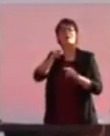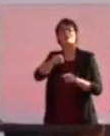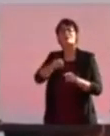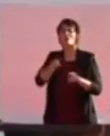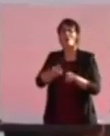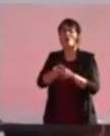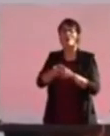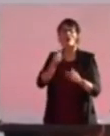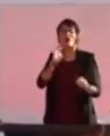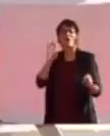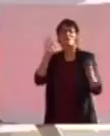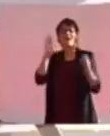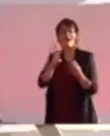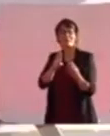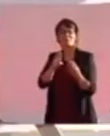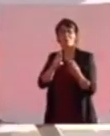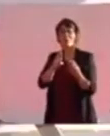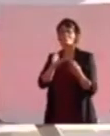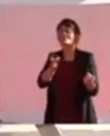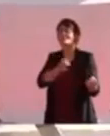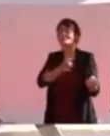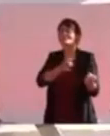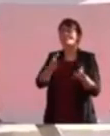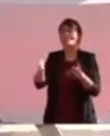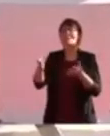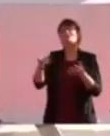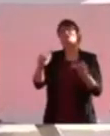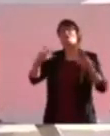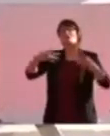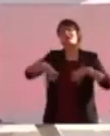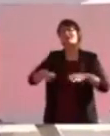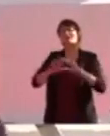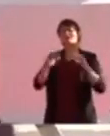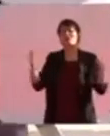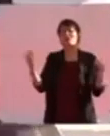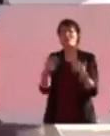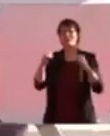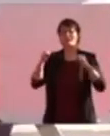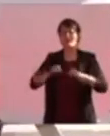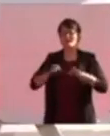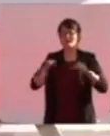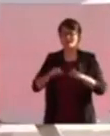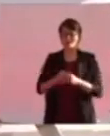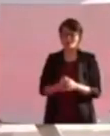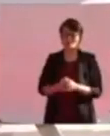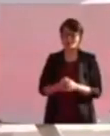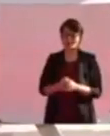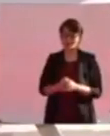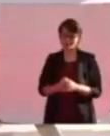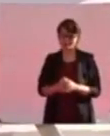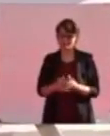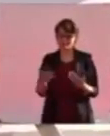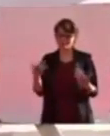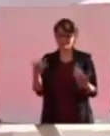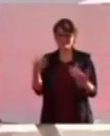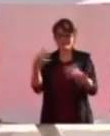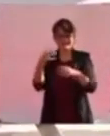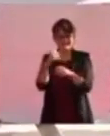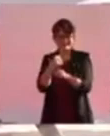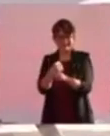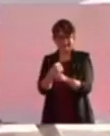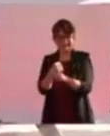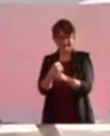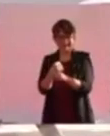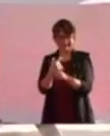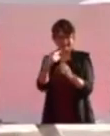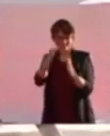mondiale della salute che indicando in questo in questa sintesi quali le nostre chiavi